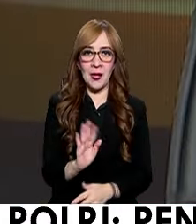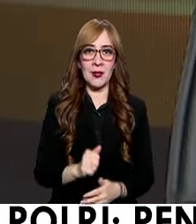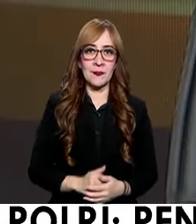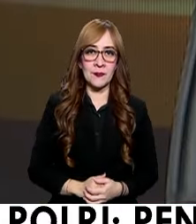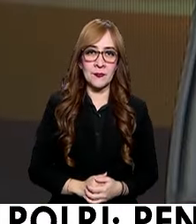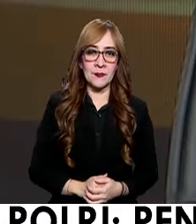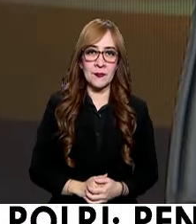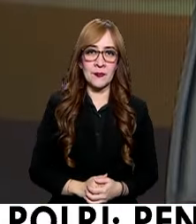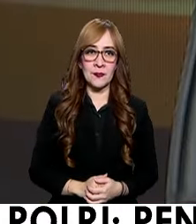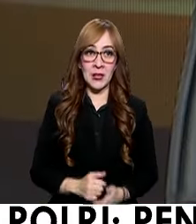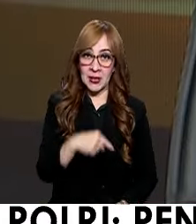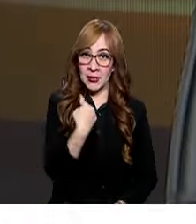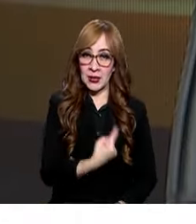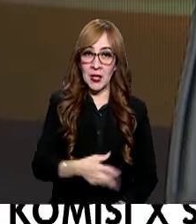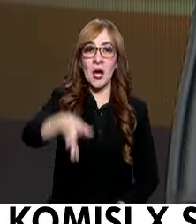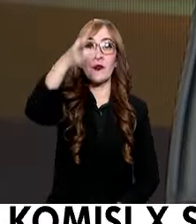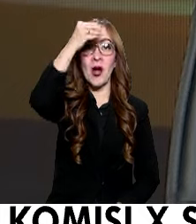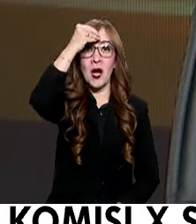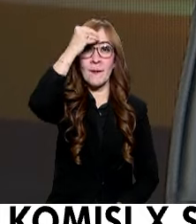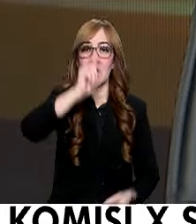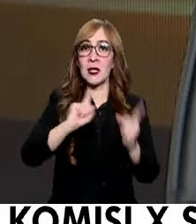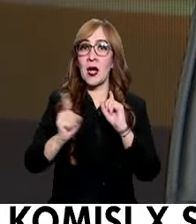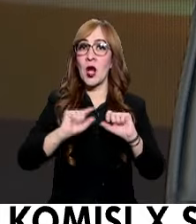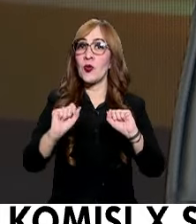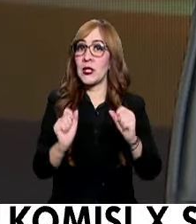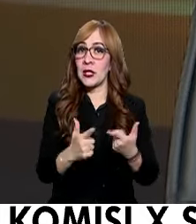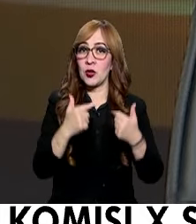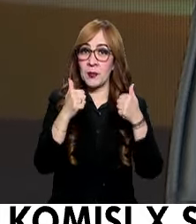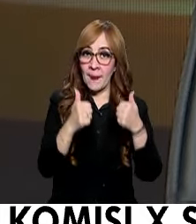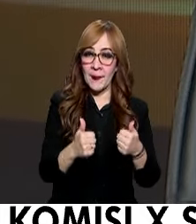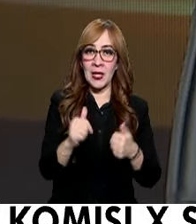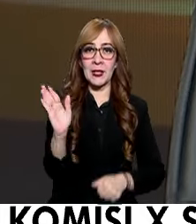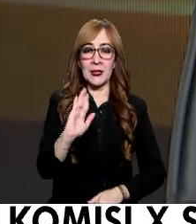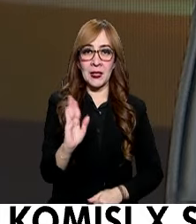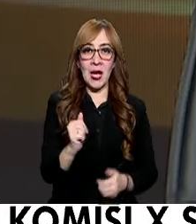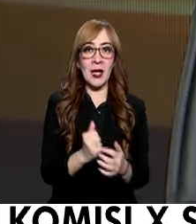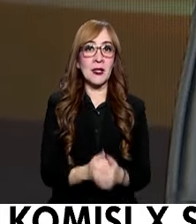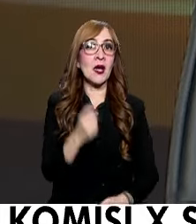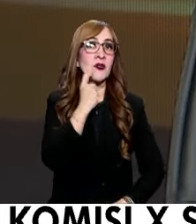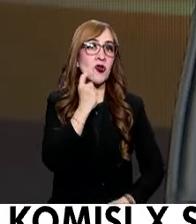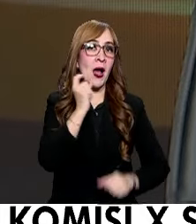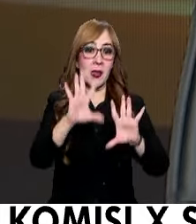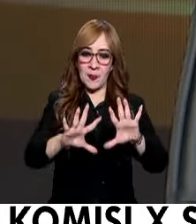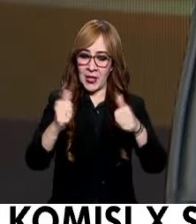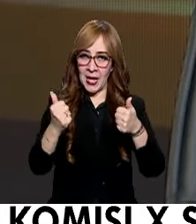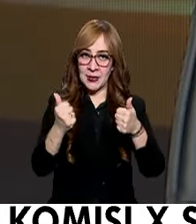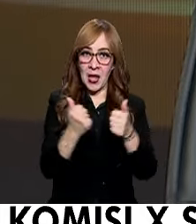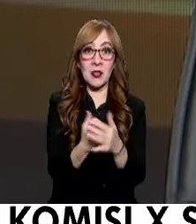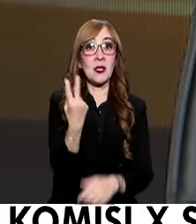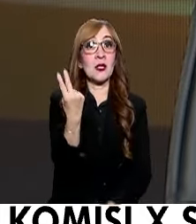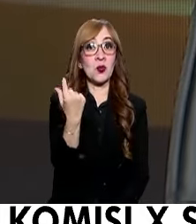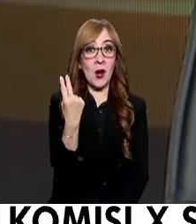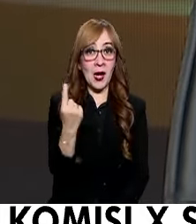ulang kita memahami bahwa kehidupan yangik Bukan hanya keilan matial